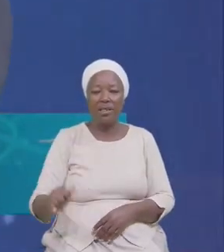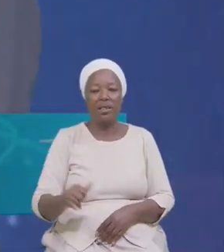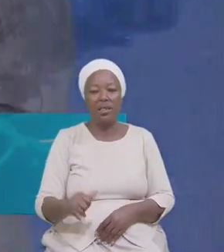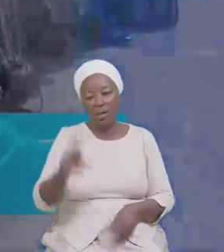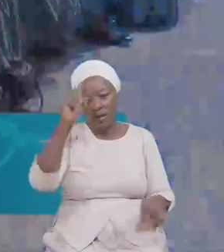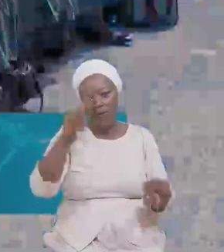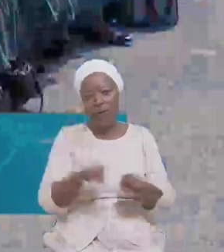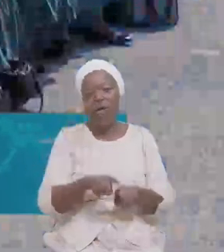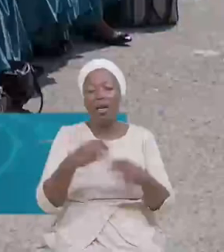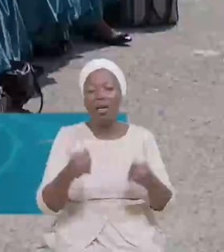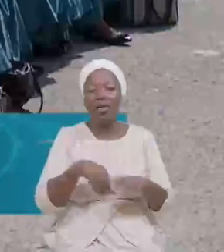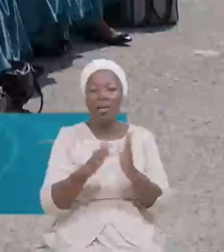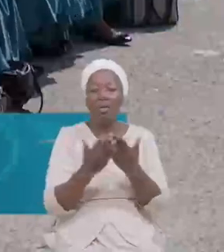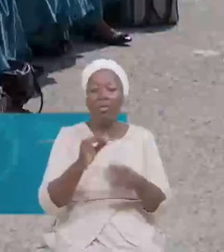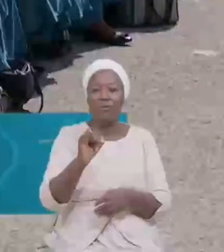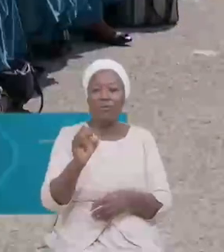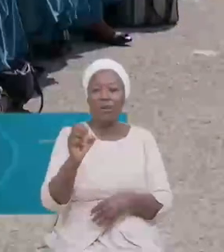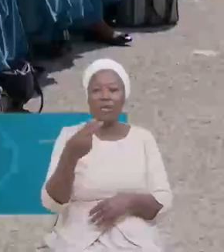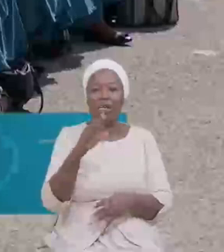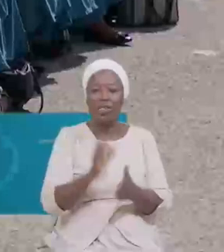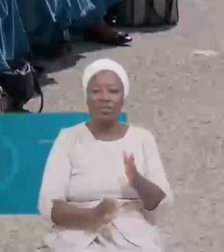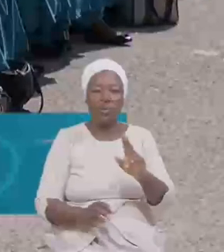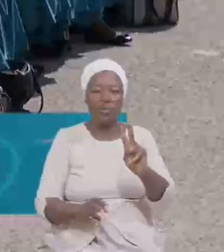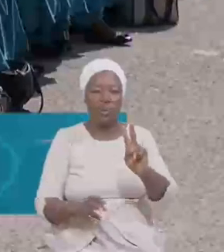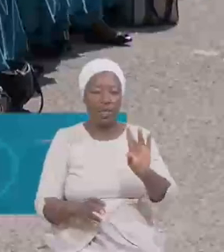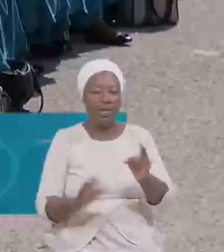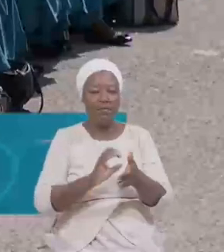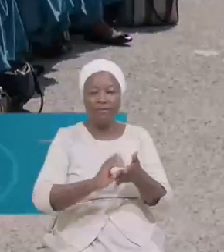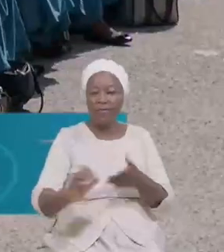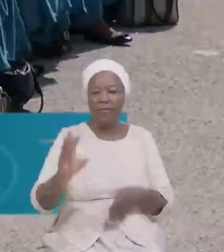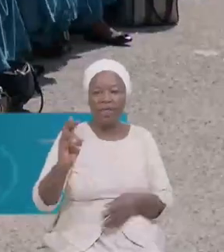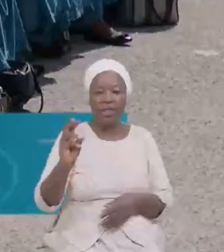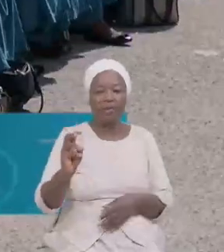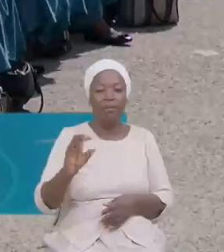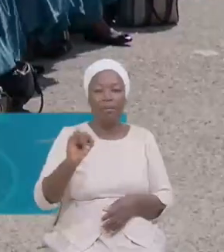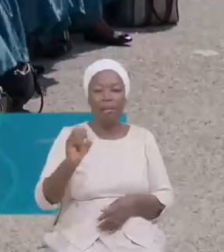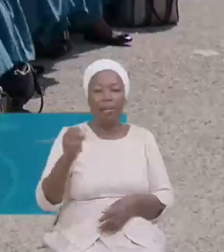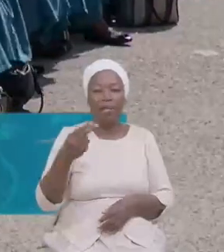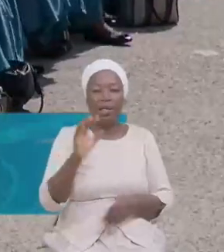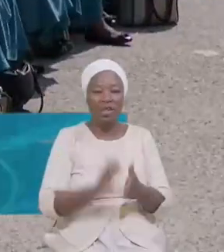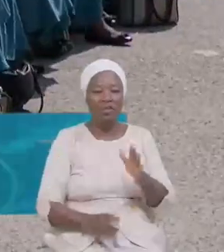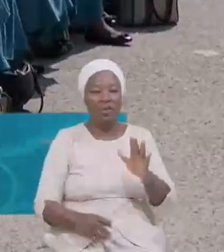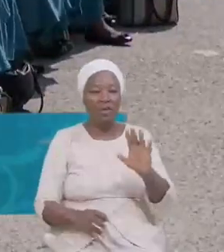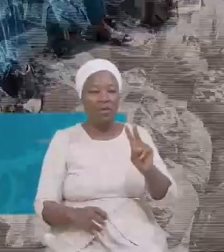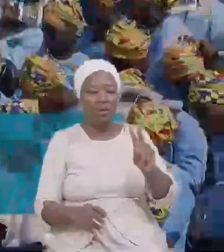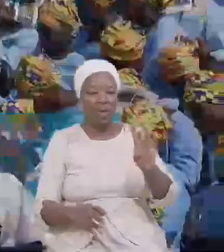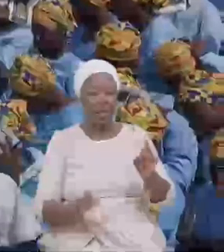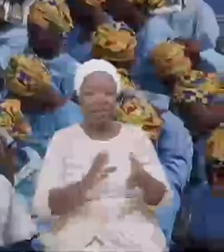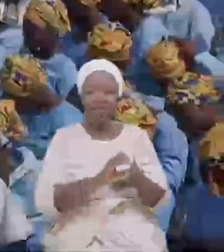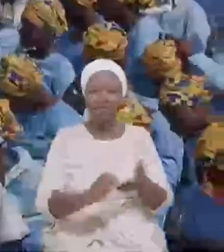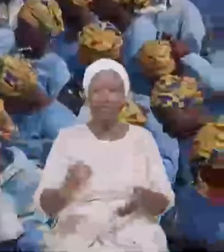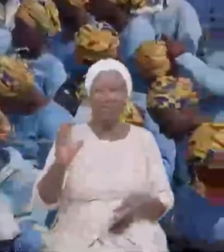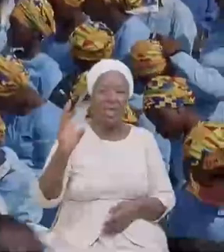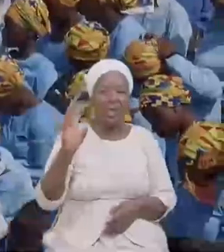Voyons Ésaïe au chapitre 28, verset 7. Ésaïe, chapitre 28,